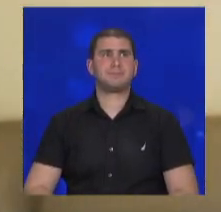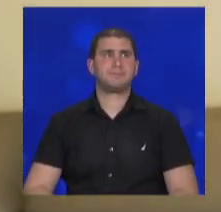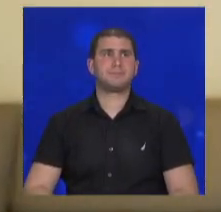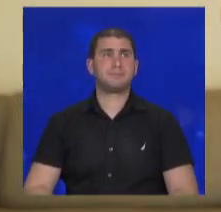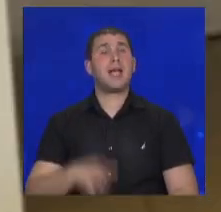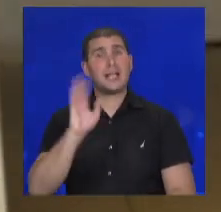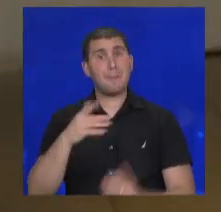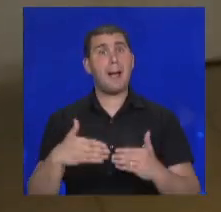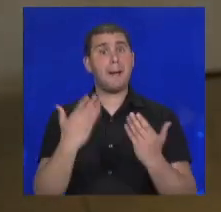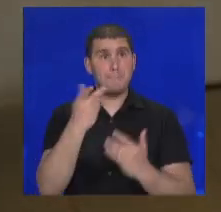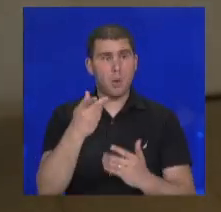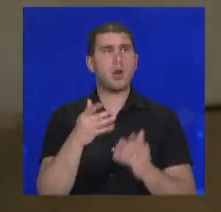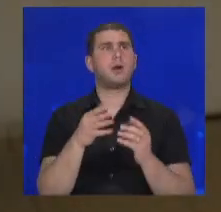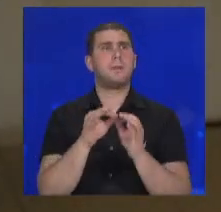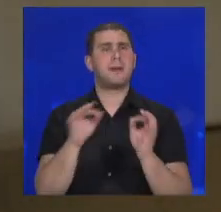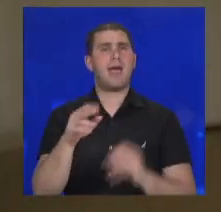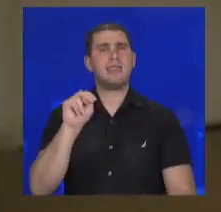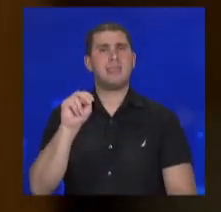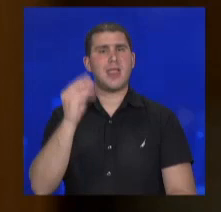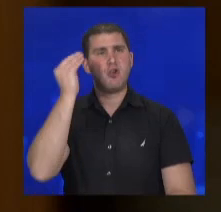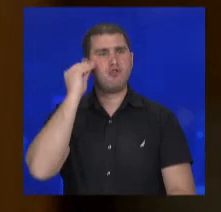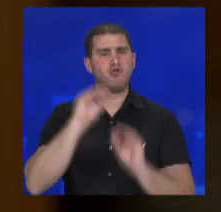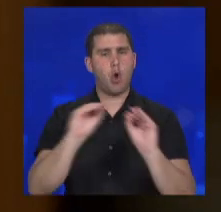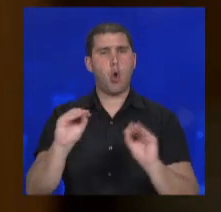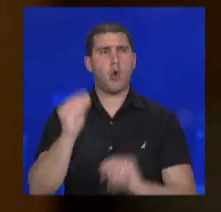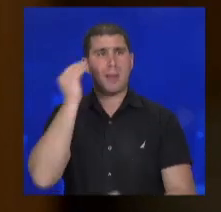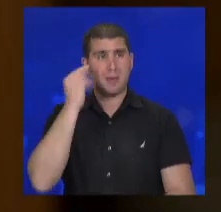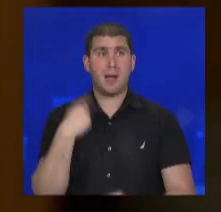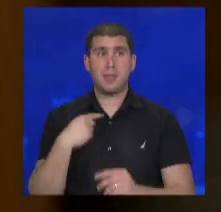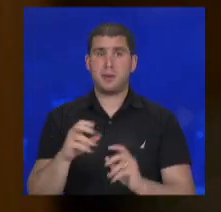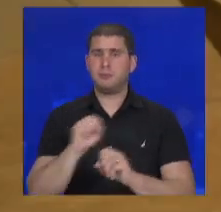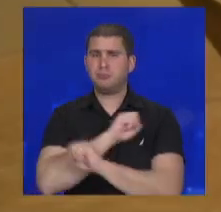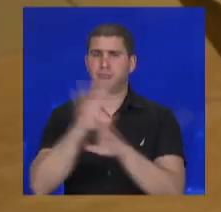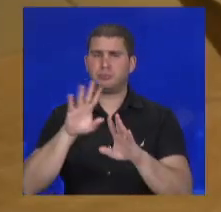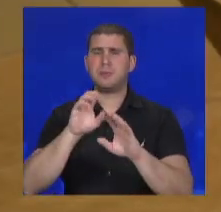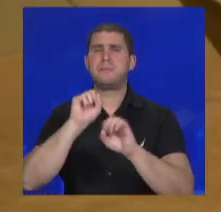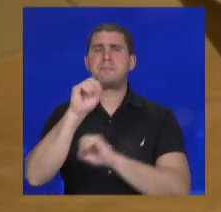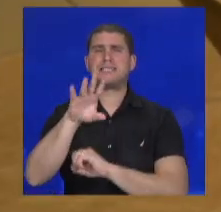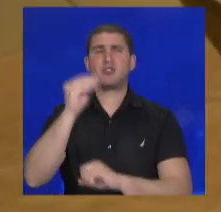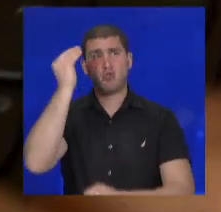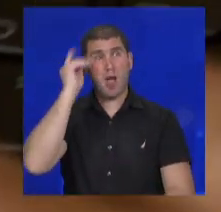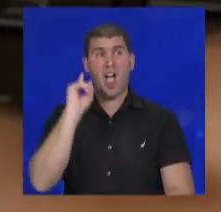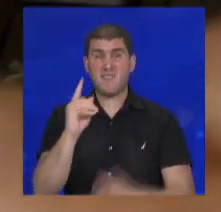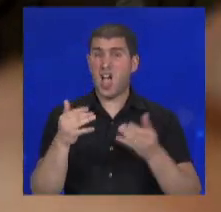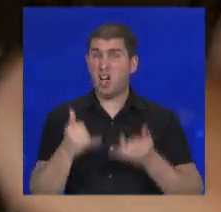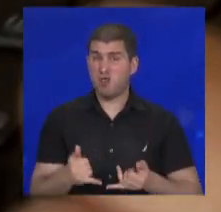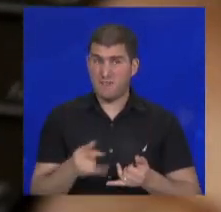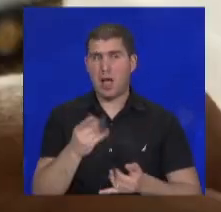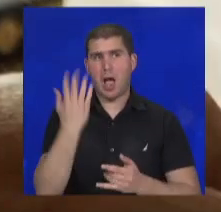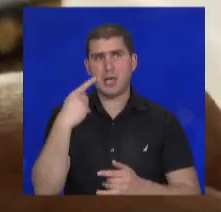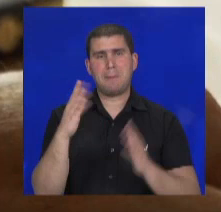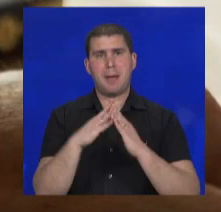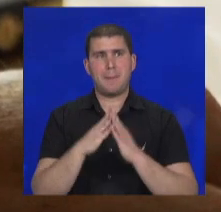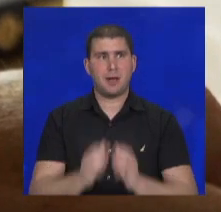גם את הבוקר הזה פתח נתן בשיעור לתלמידיו. אני מעלה לכם את המצגת של השיעור. אלא שהפעם זה היה